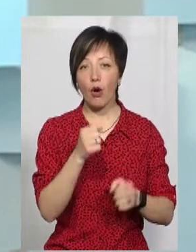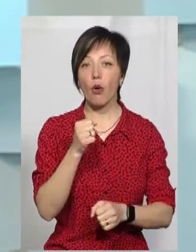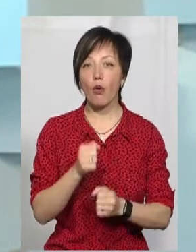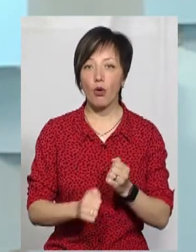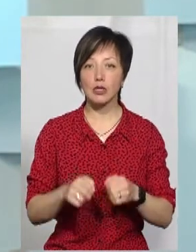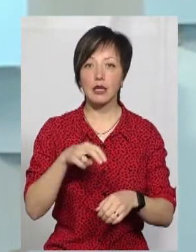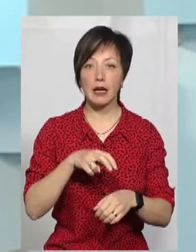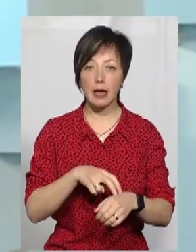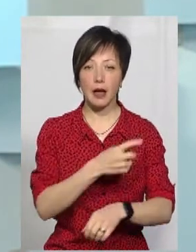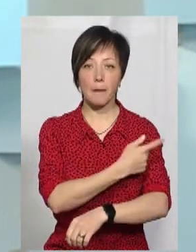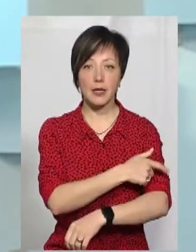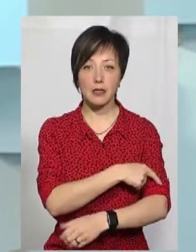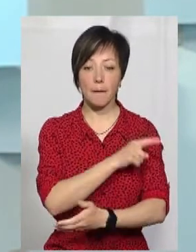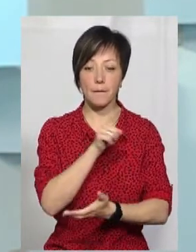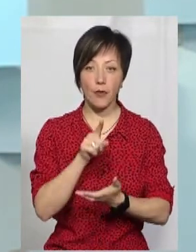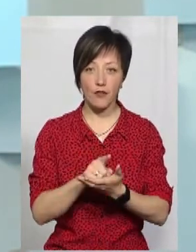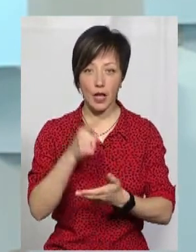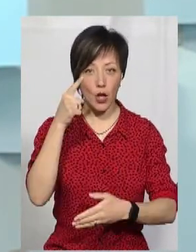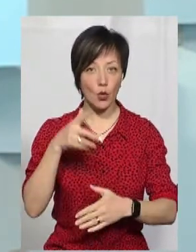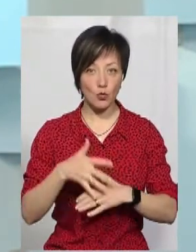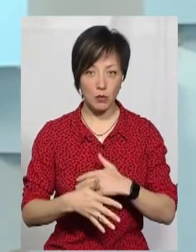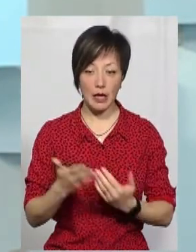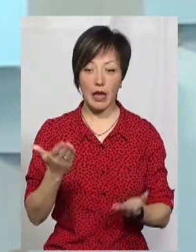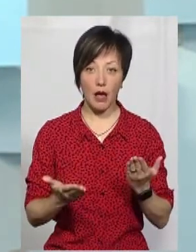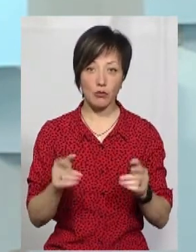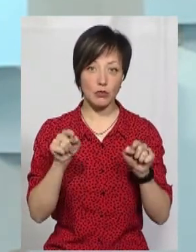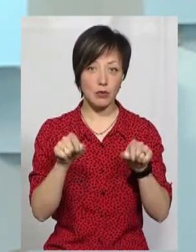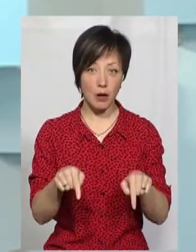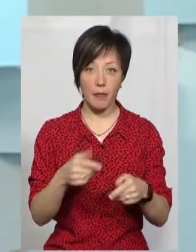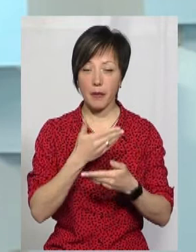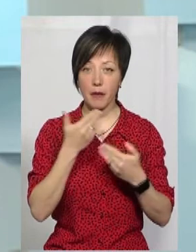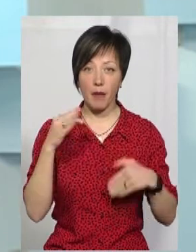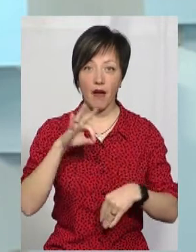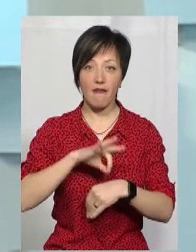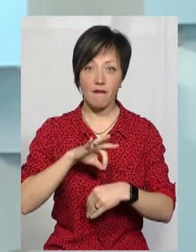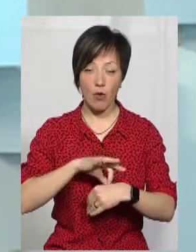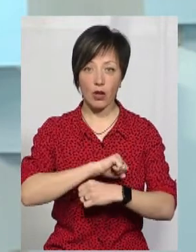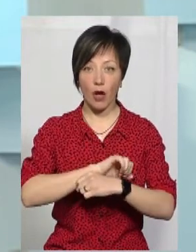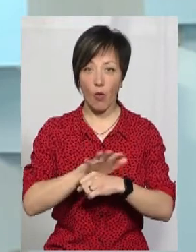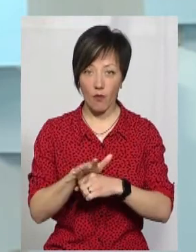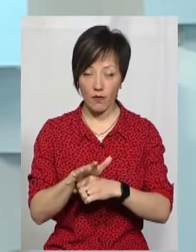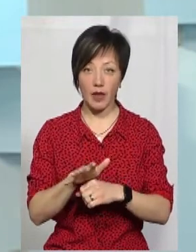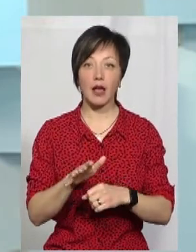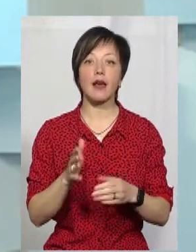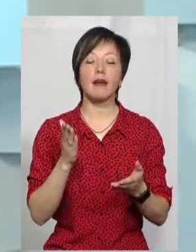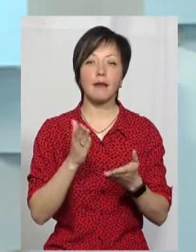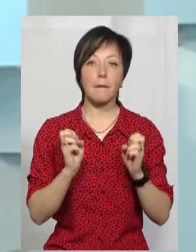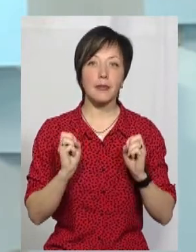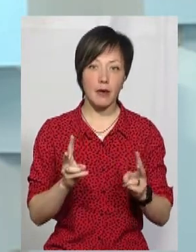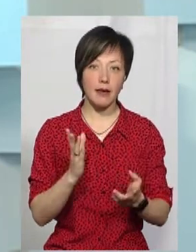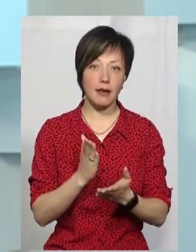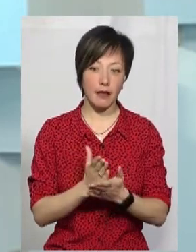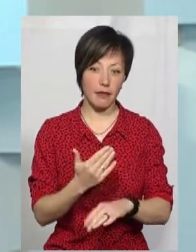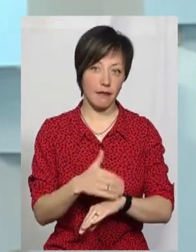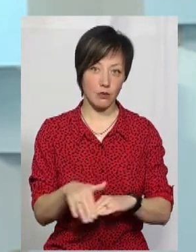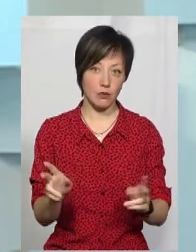кожна медсестра має також розуміти, що якщо в цьому закладі немає хворого на COVID-19, звичайно, потенційна небезпека є і зустріти таку